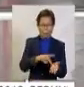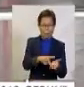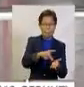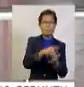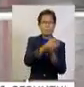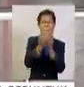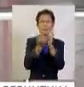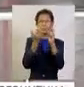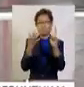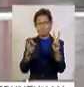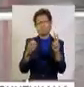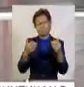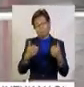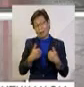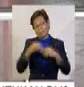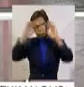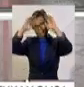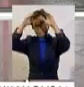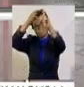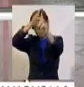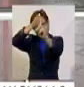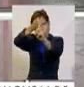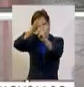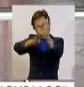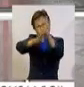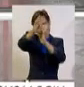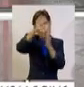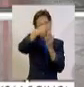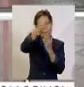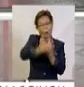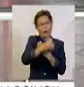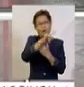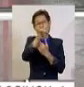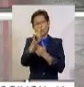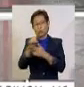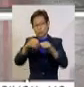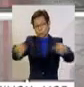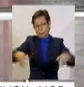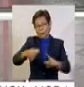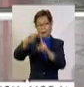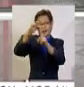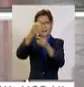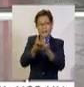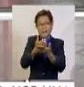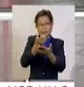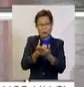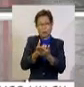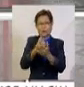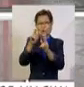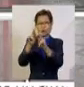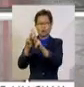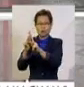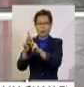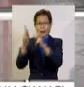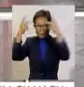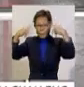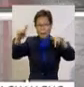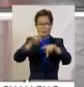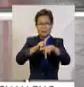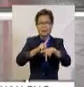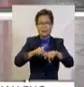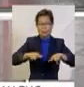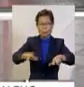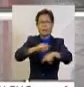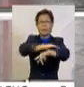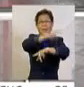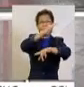Belanjawan 2019 yang turut memfokuskan kepada pembangunan projek Zon Sempadan Khas Ekonomi Kota Perdana SPES di Bukit Kayu